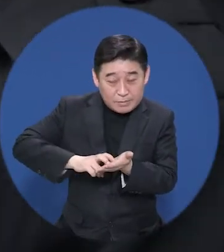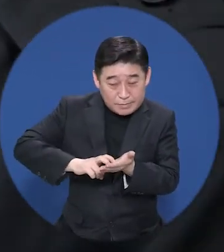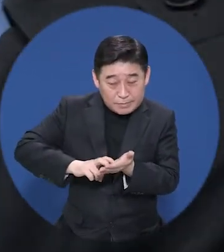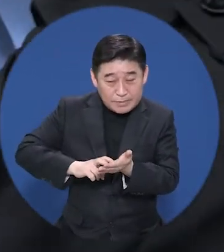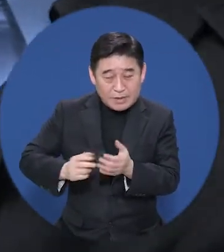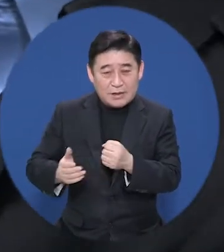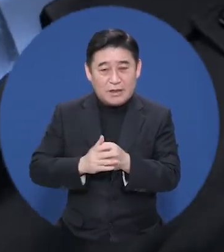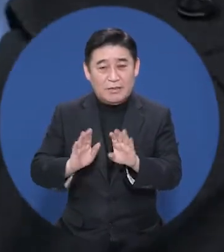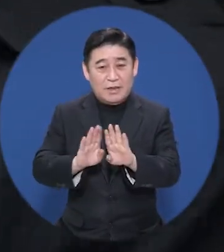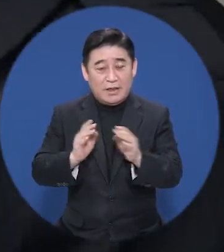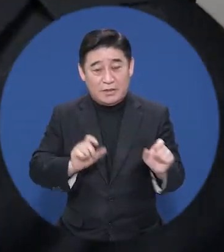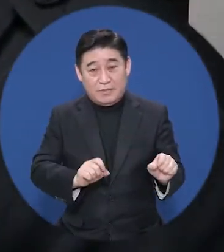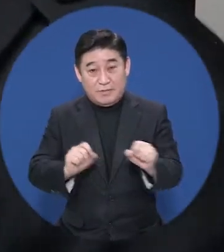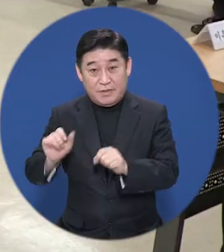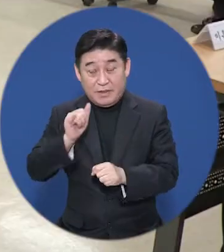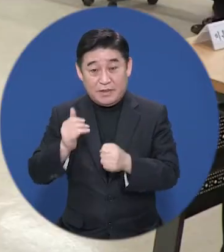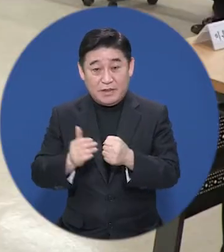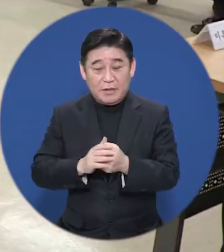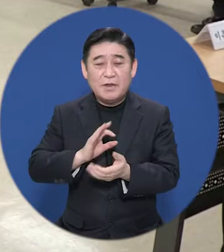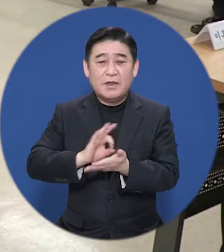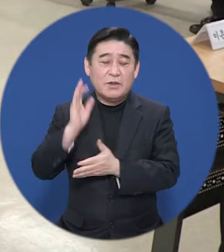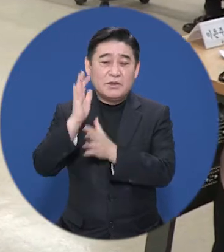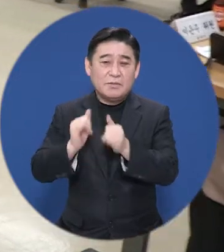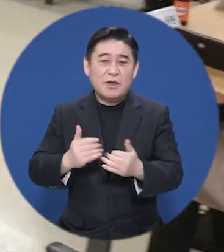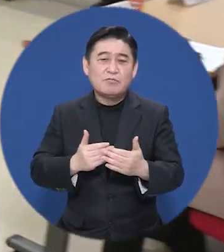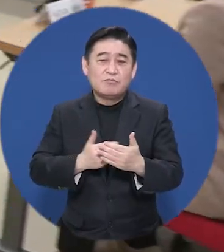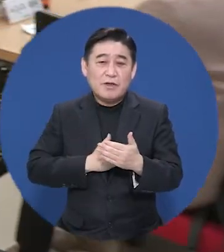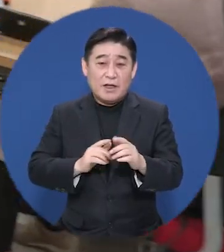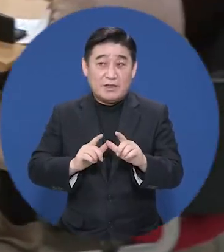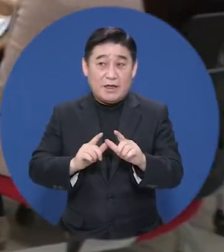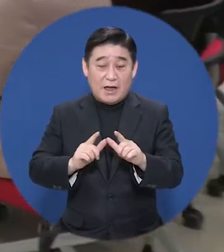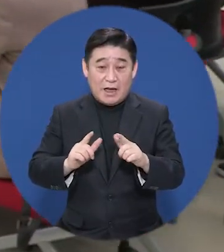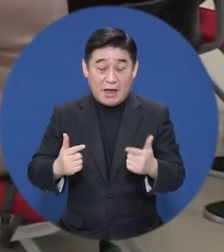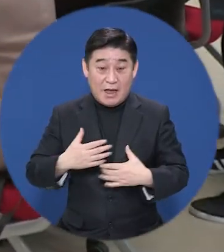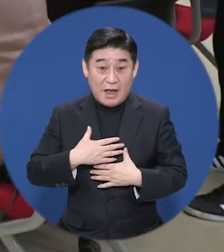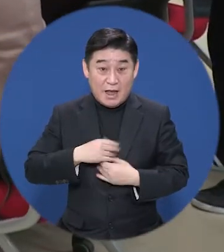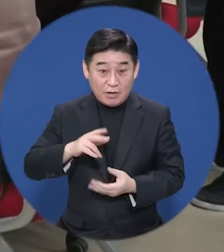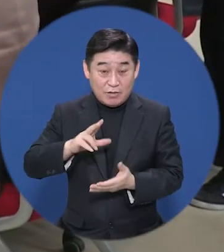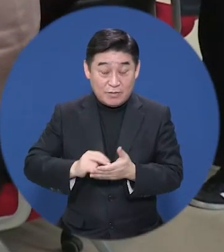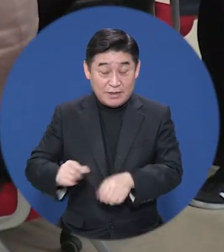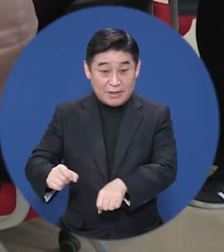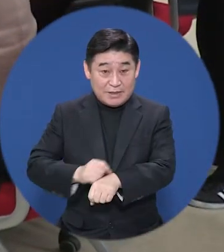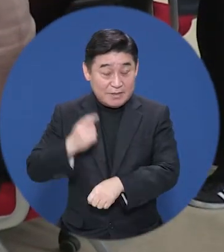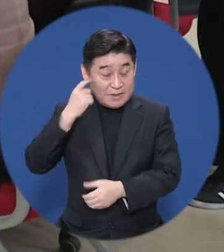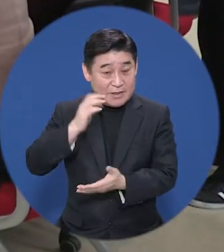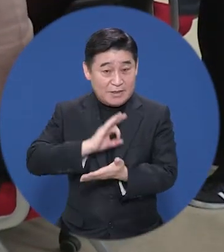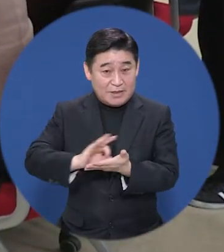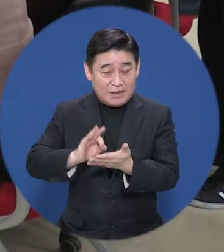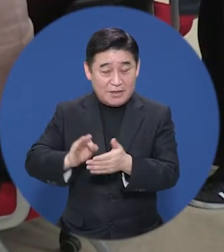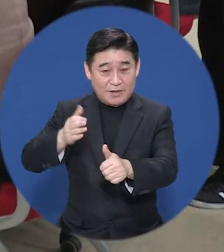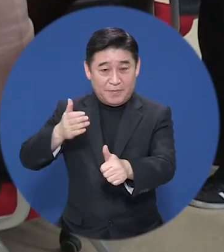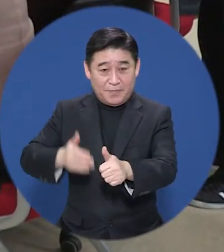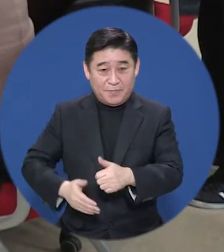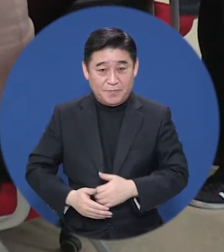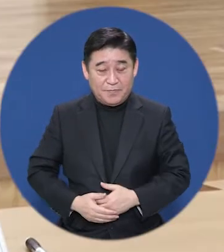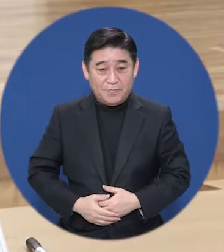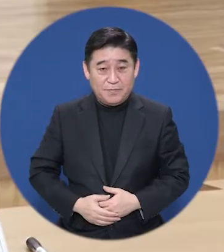개통이 지연되었던 만큼 이용 시민이 불안해하지 않도록 안전 문제에 각별히 신경 써달라고